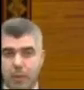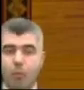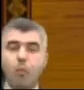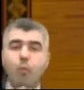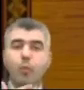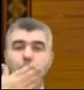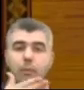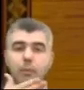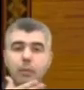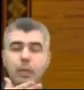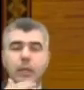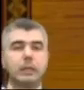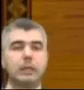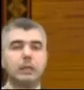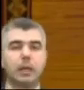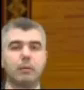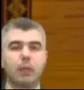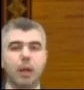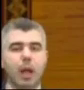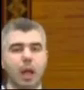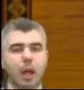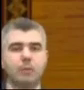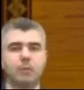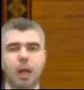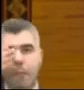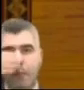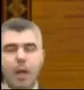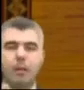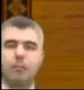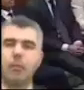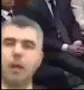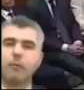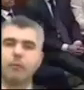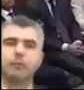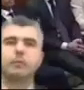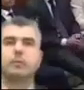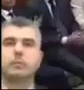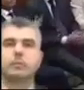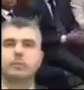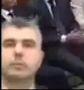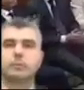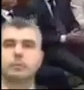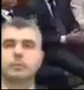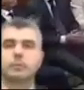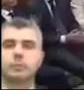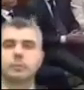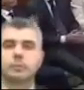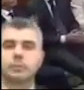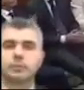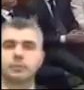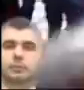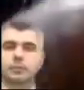ومستقبل هذه الأراضي تأتي في إطار السيادة المغربية.